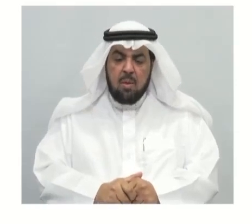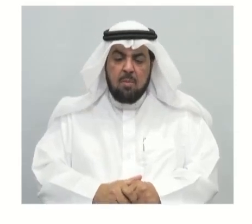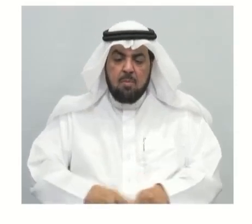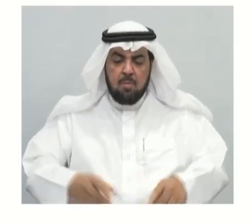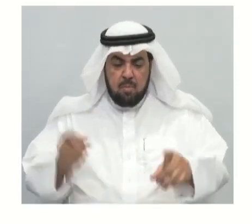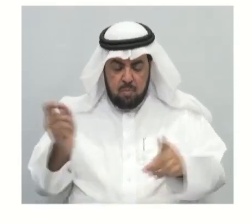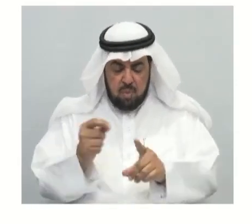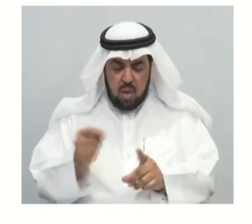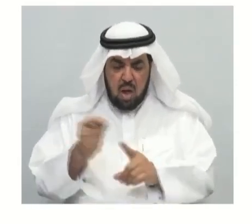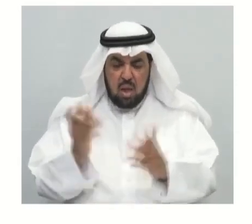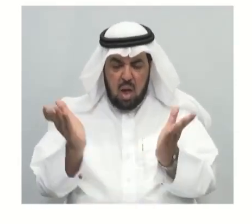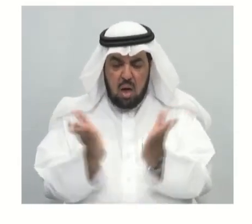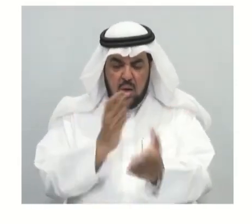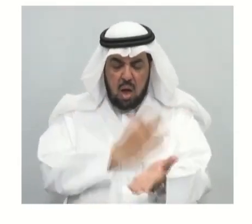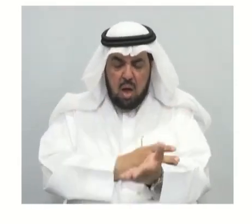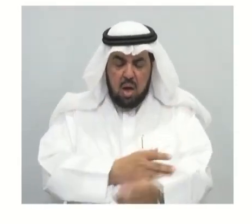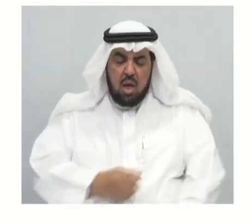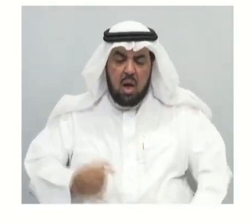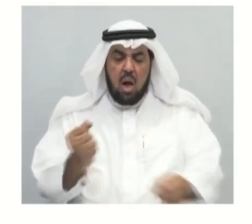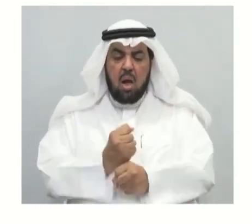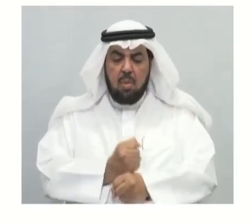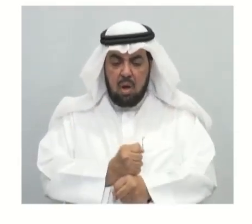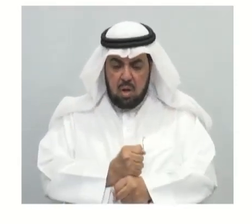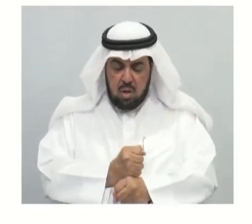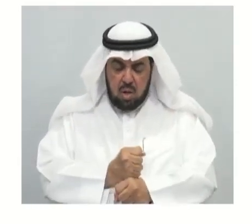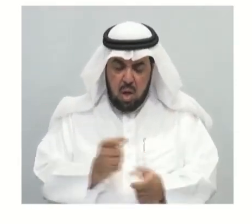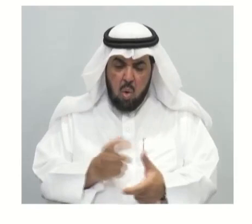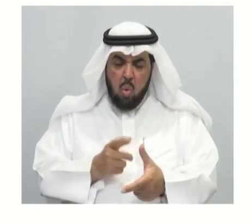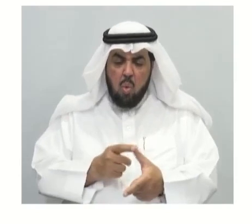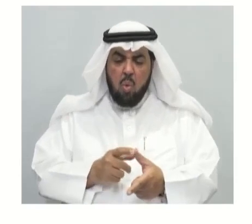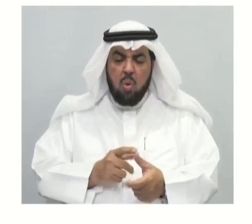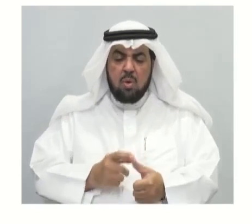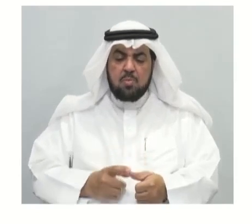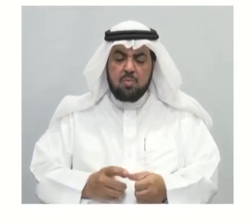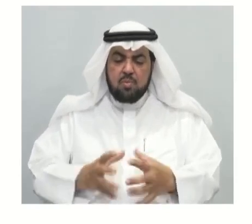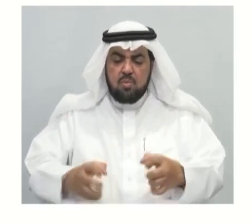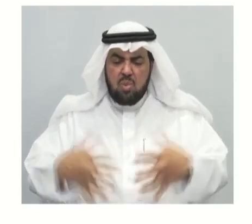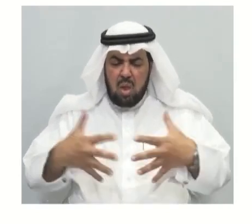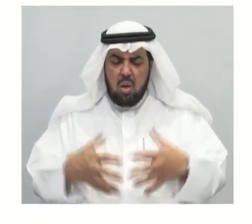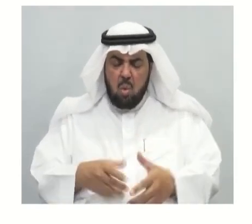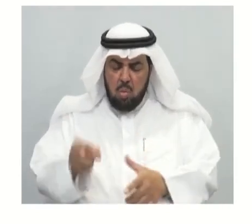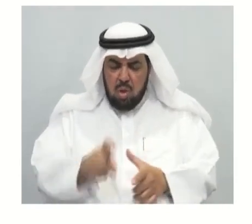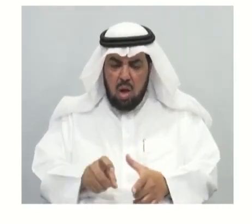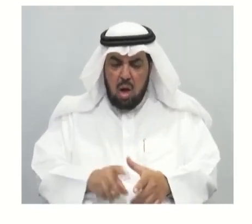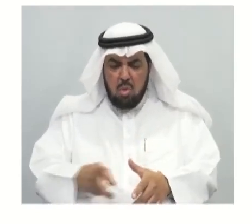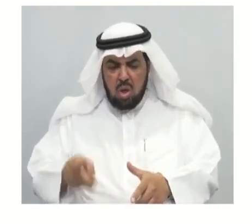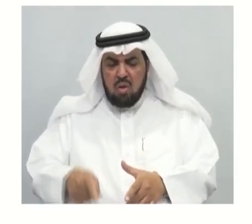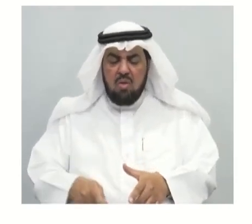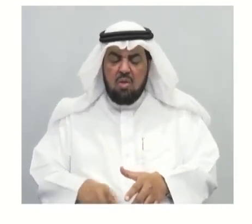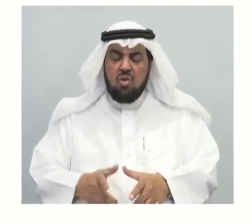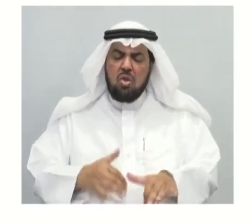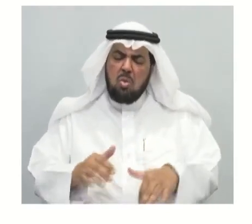الصفحات اهداف تقارير الاعمال اولى هذه الاهداف فحص المشكلات والمسائل